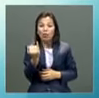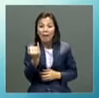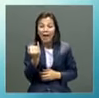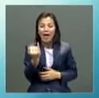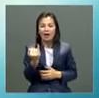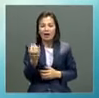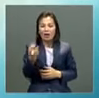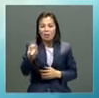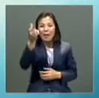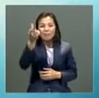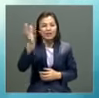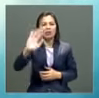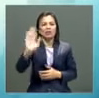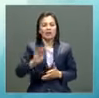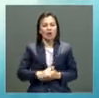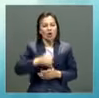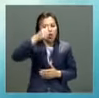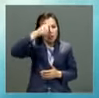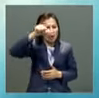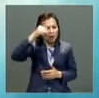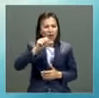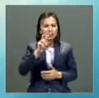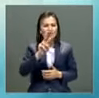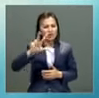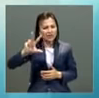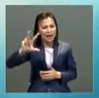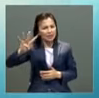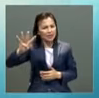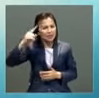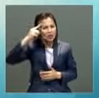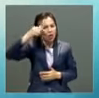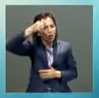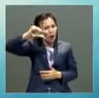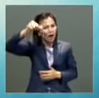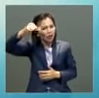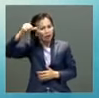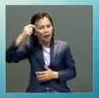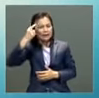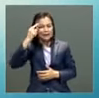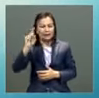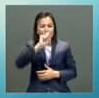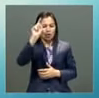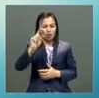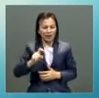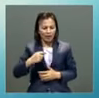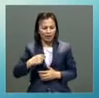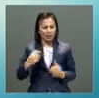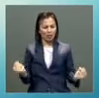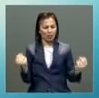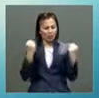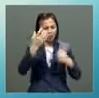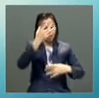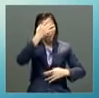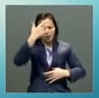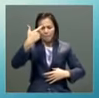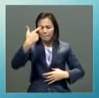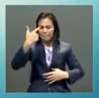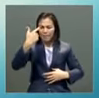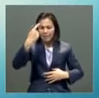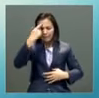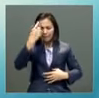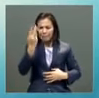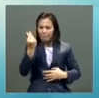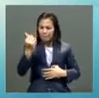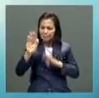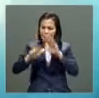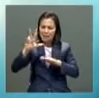างก็ได้แต่ถ้ายาวนานสักวันสองวันสามวันอะไรต่างท่านต้องสงสัยไว้ก่อนถ้ารวมกันกับมีไข้เราก็รีบเข้าม